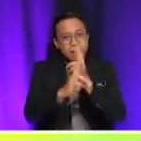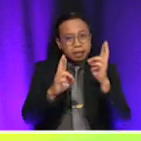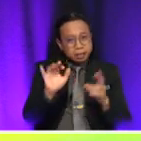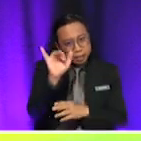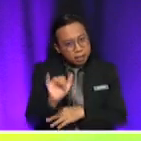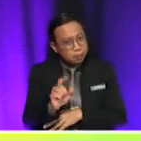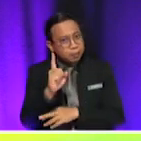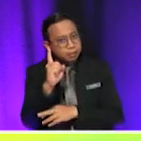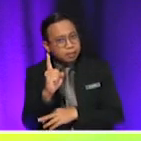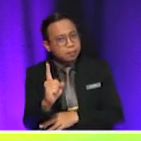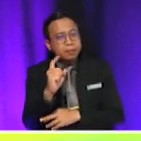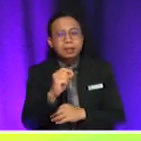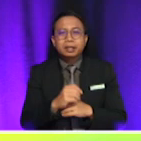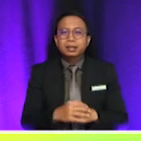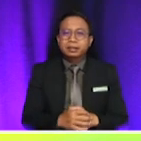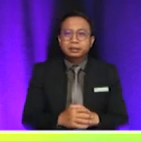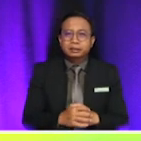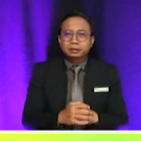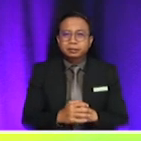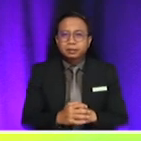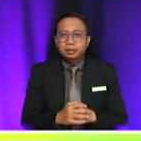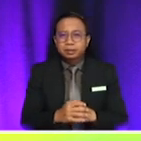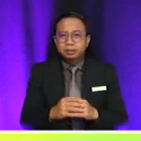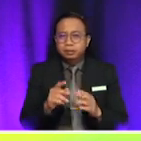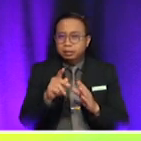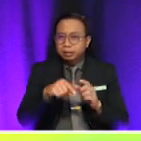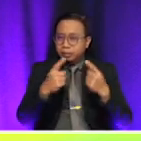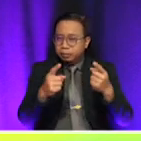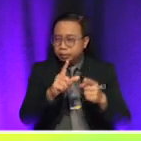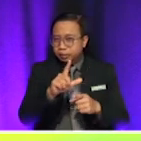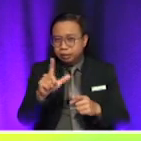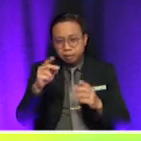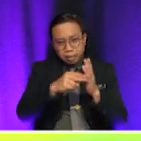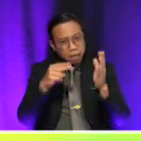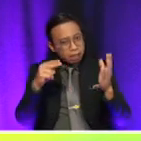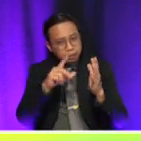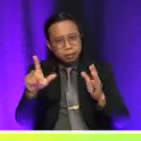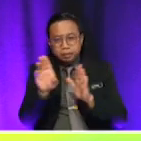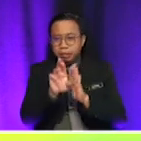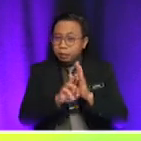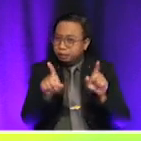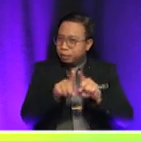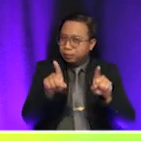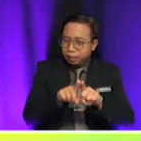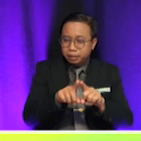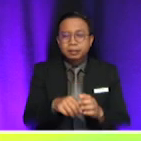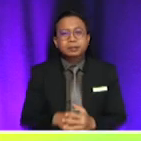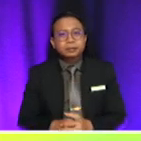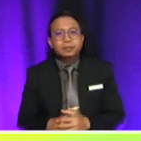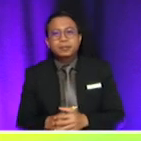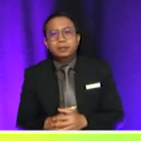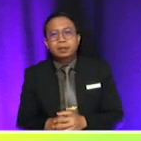raya yang pertama Pergilah undilah bersama-sama